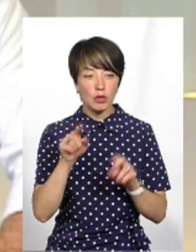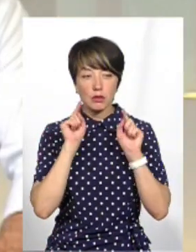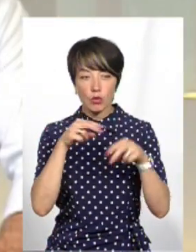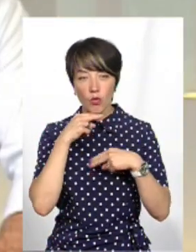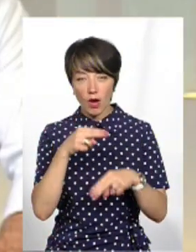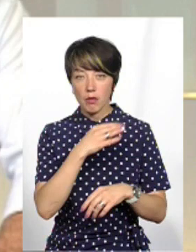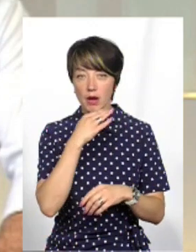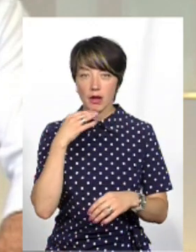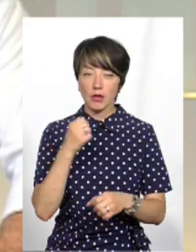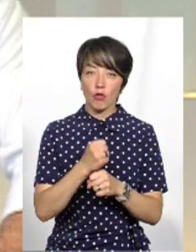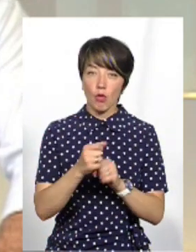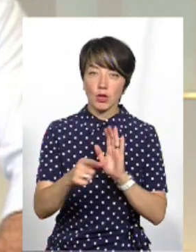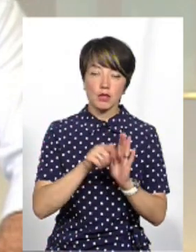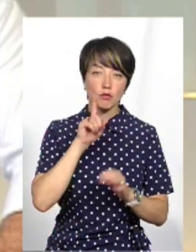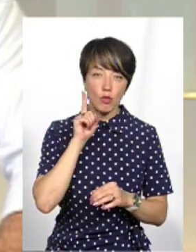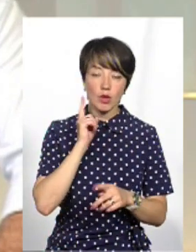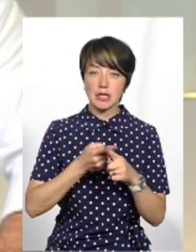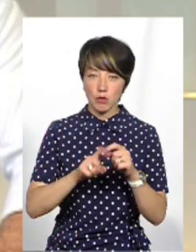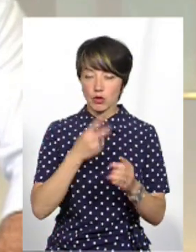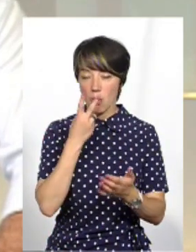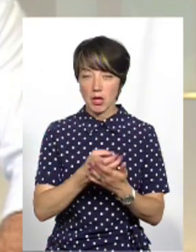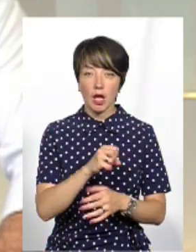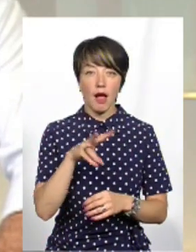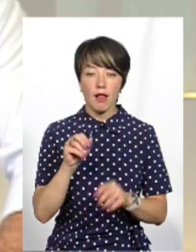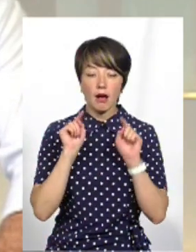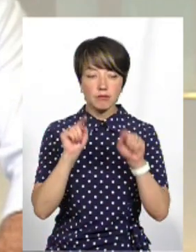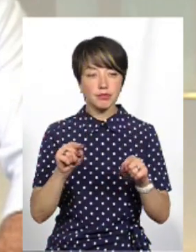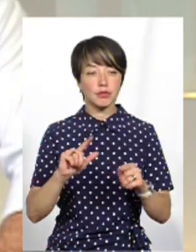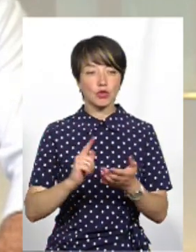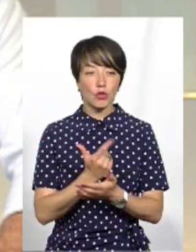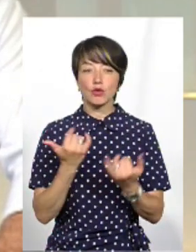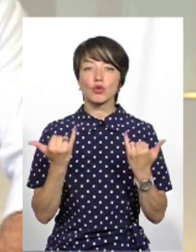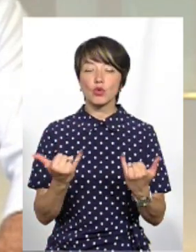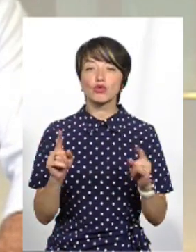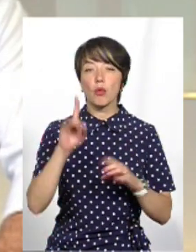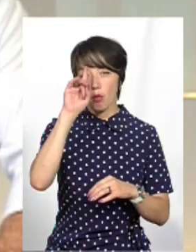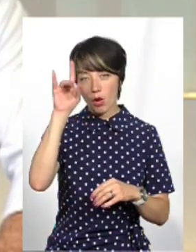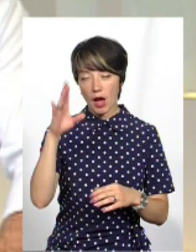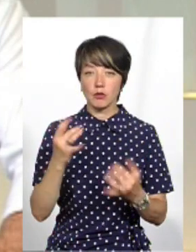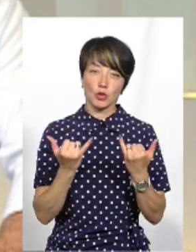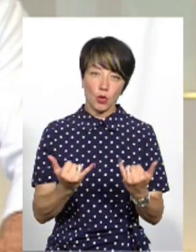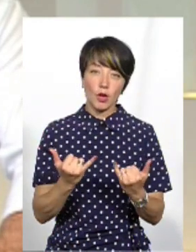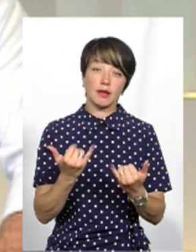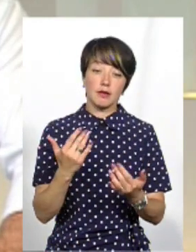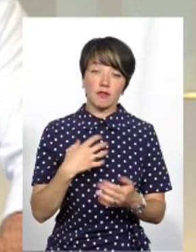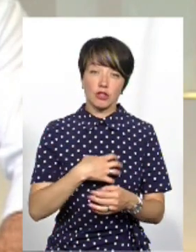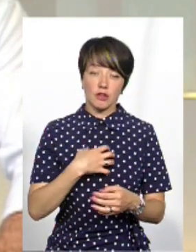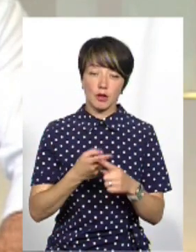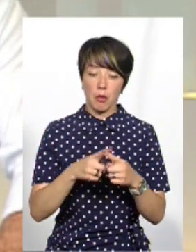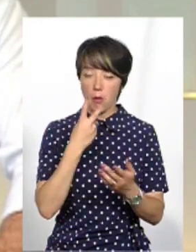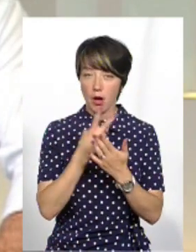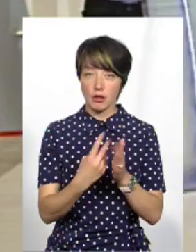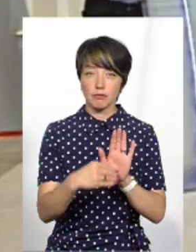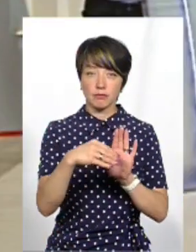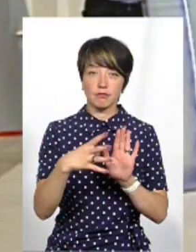приділяє багато уваги на роботі з молоддю, також це можна побачити. Але акцент, знову ж таки, от що сьогодні є популярним, що сьогодні є на порядку денному, те ми